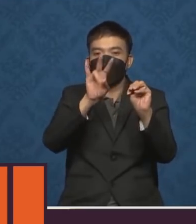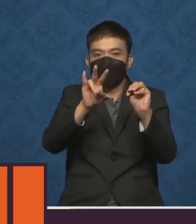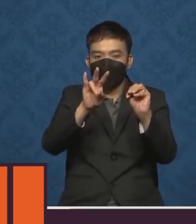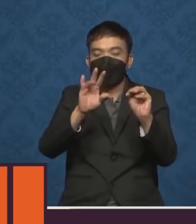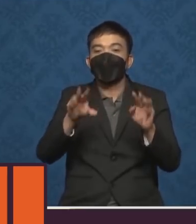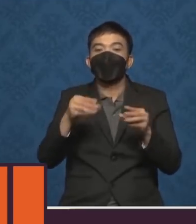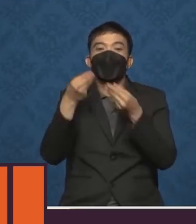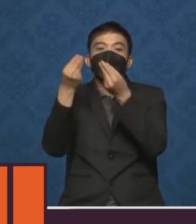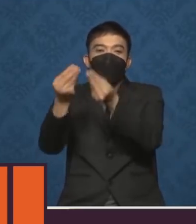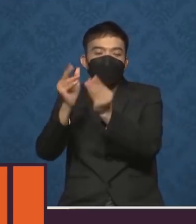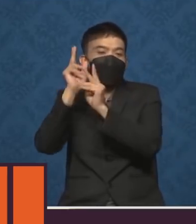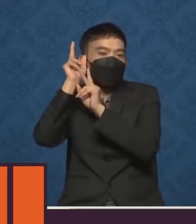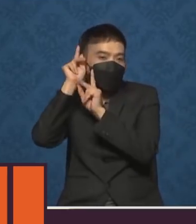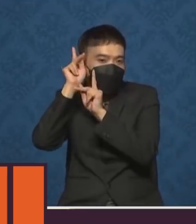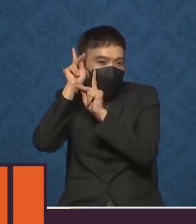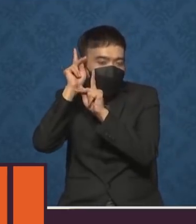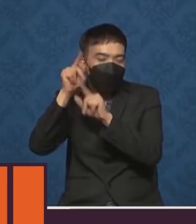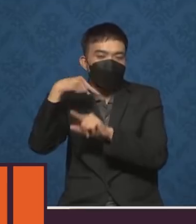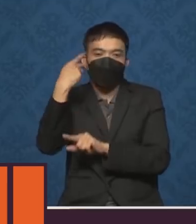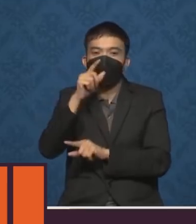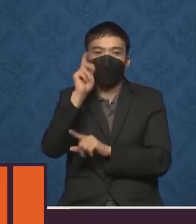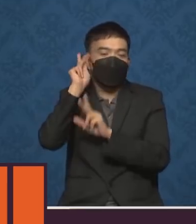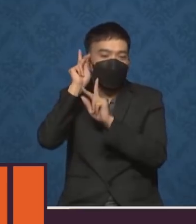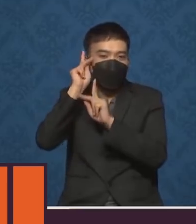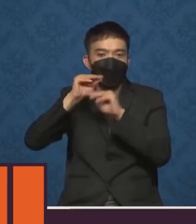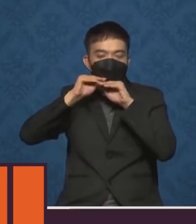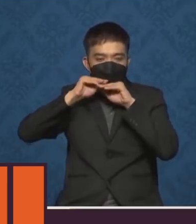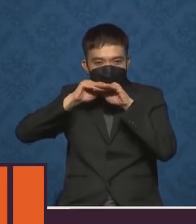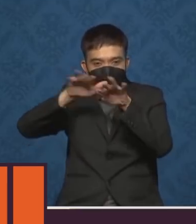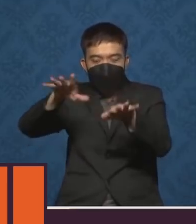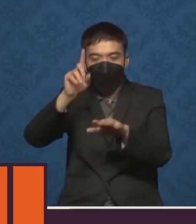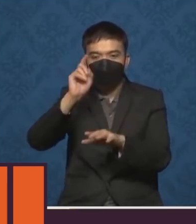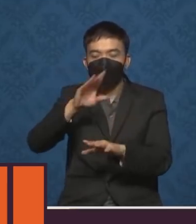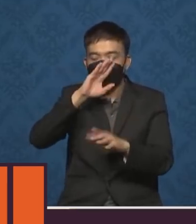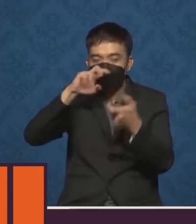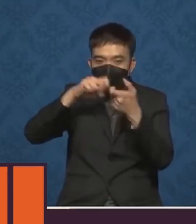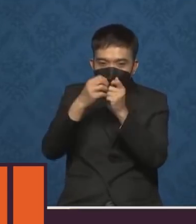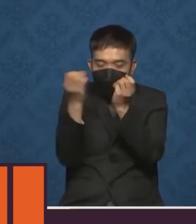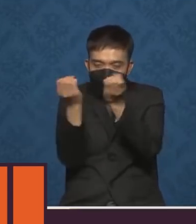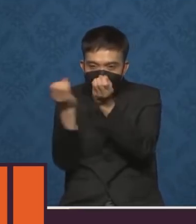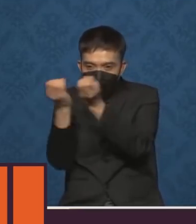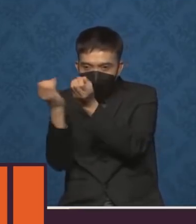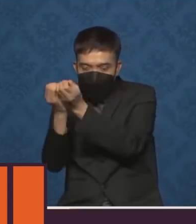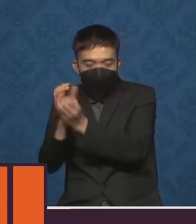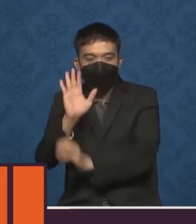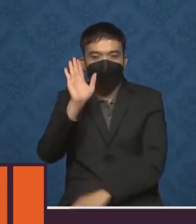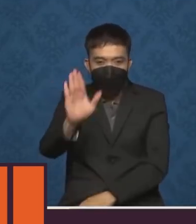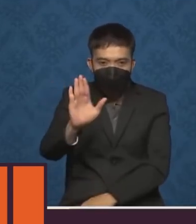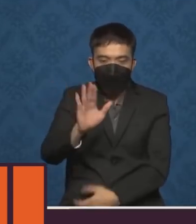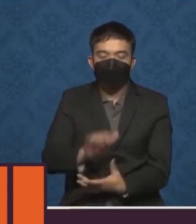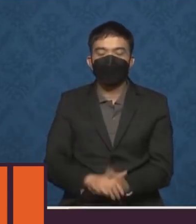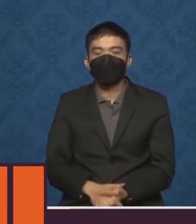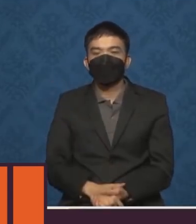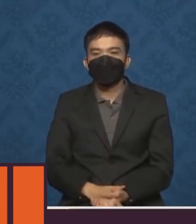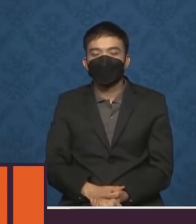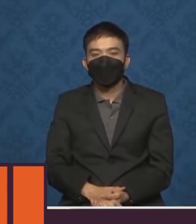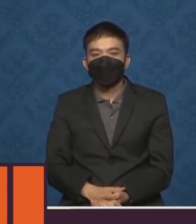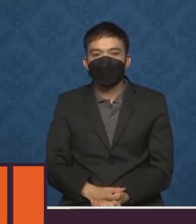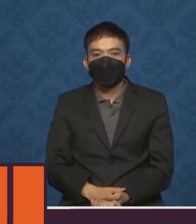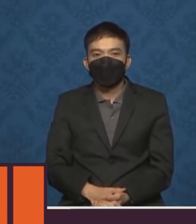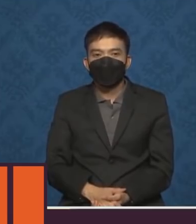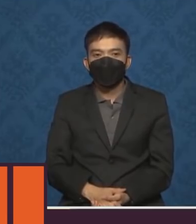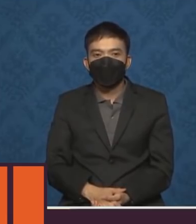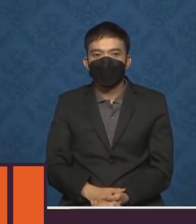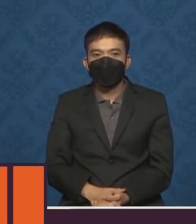นจะต้องเสนอข่าวสารที่นะครับหลีกเลี่ยงไม่ให้เกิดความขัดแย้งในสังคมและก็ไม่ทำให้เ